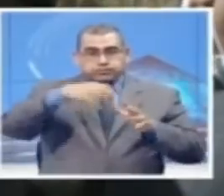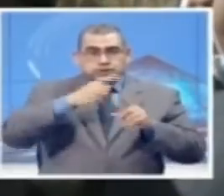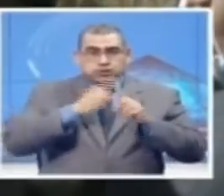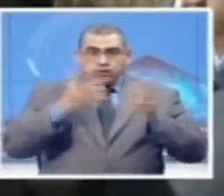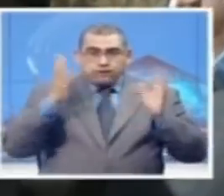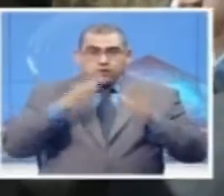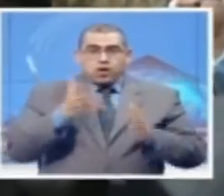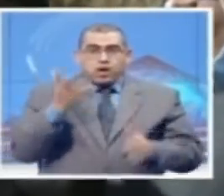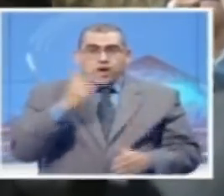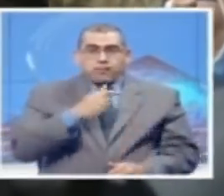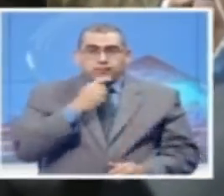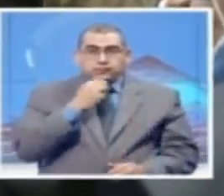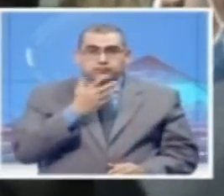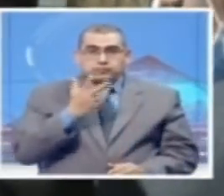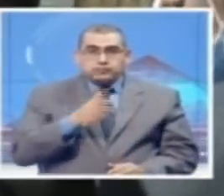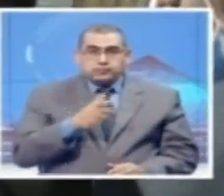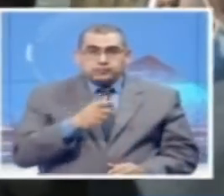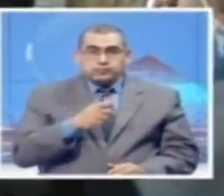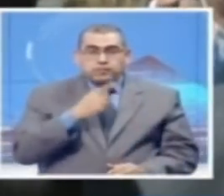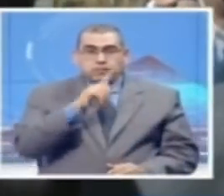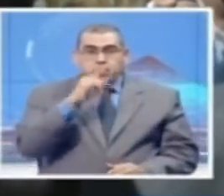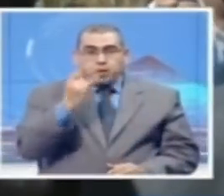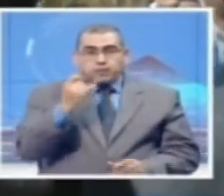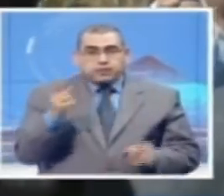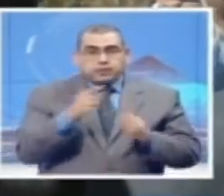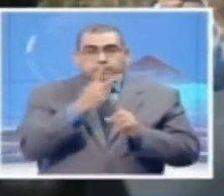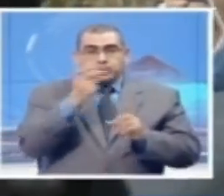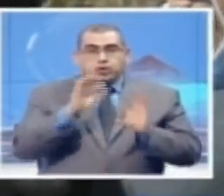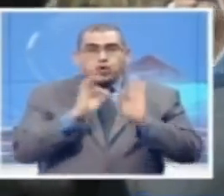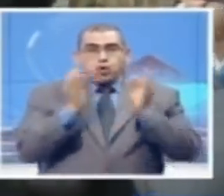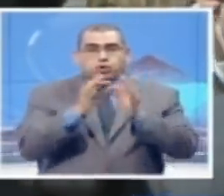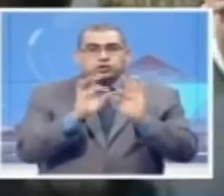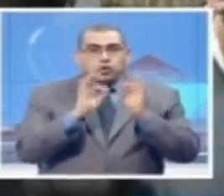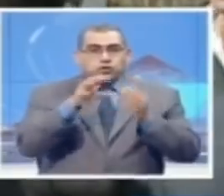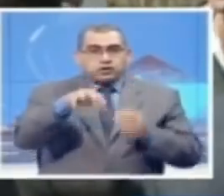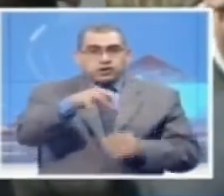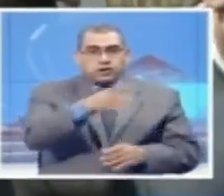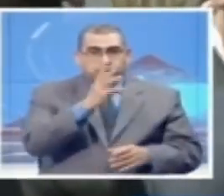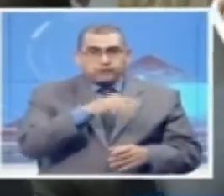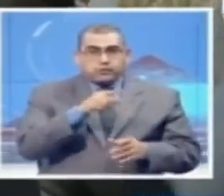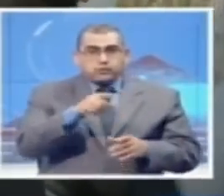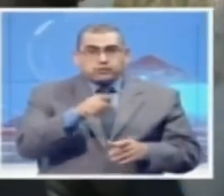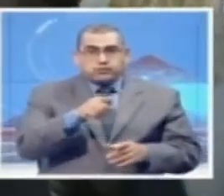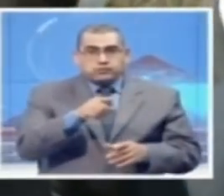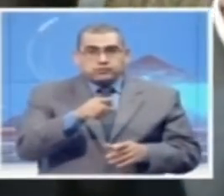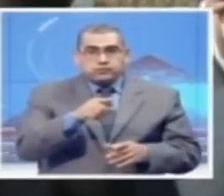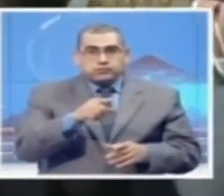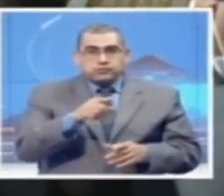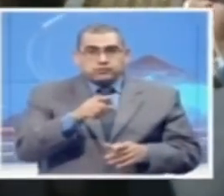تقريبا هنا حوالي من 150 ل 200 أسرة، خاصين طبعا